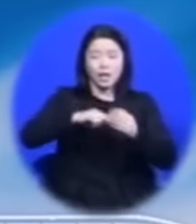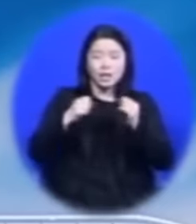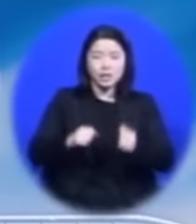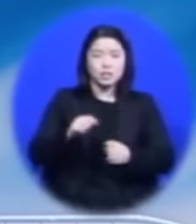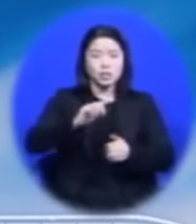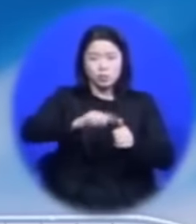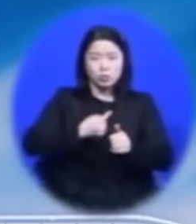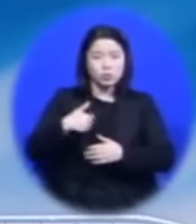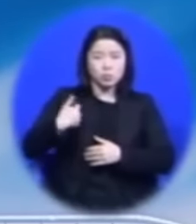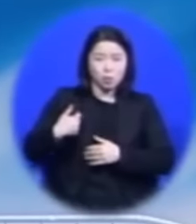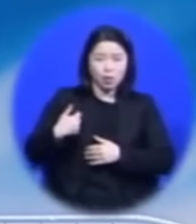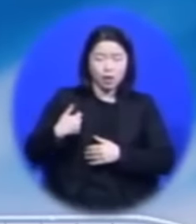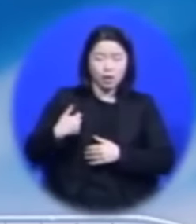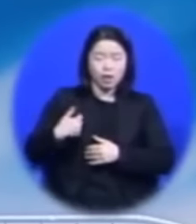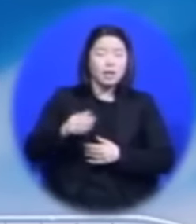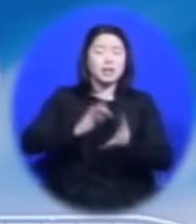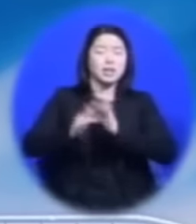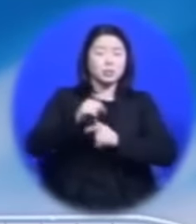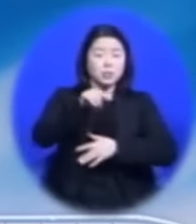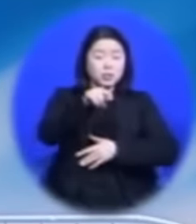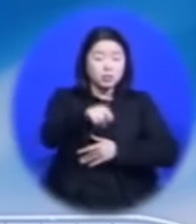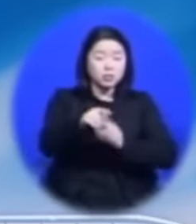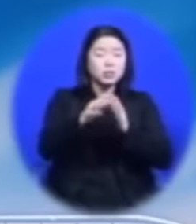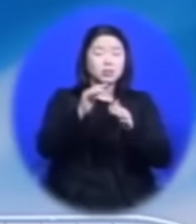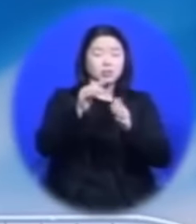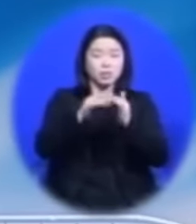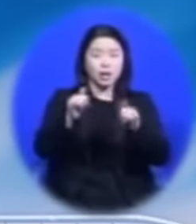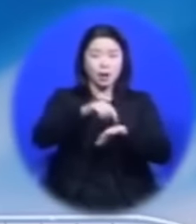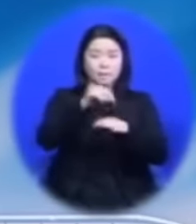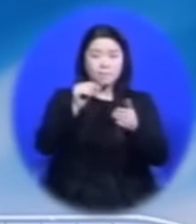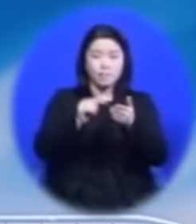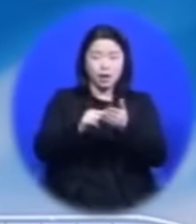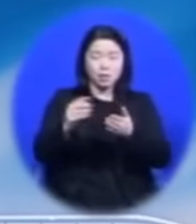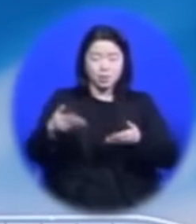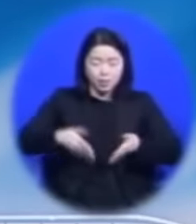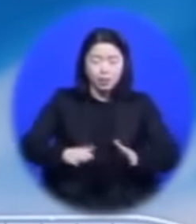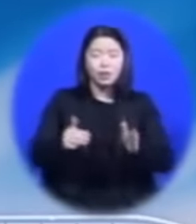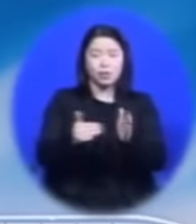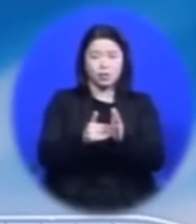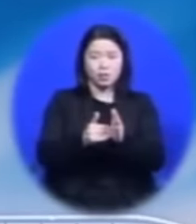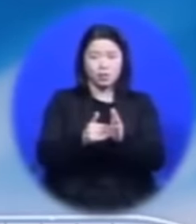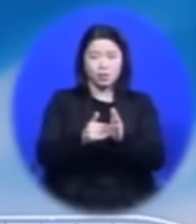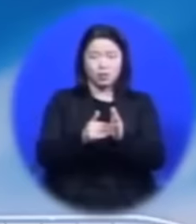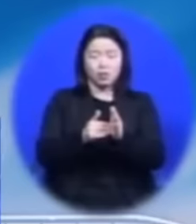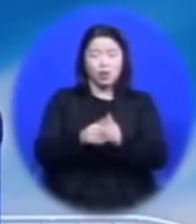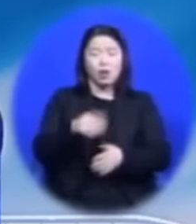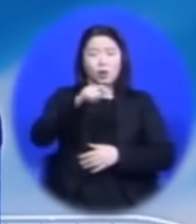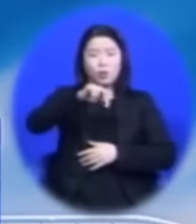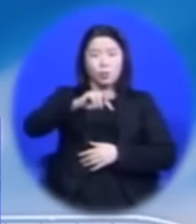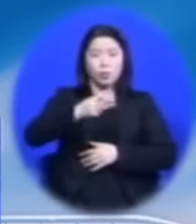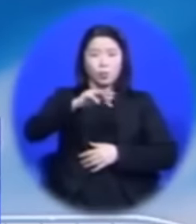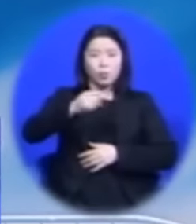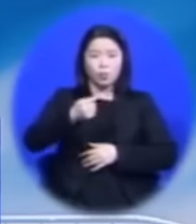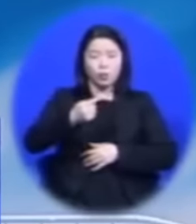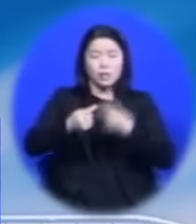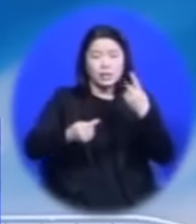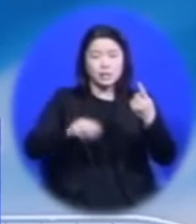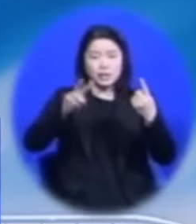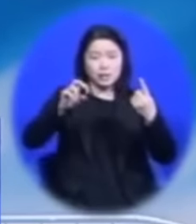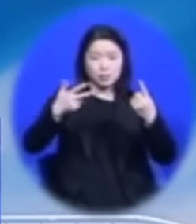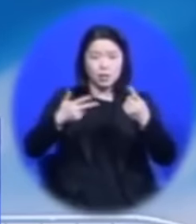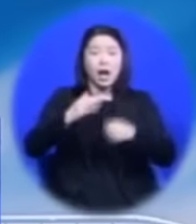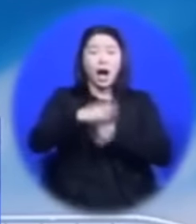못하느냐. 예수님이 그 사람의 마음에 태어나셨어요. 골로새서 1장 27절에 하나님이 그들로 하여금